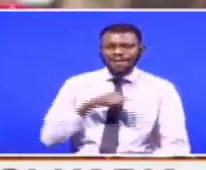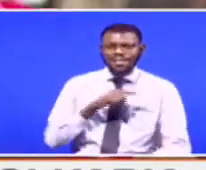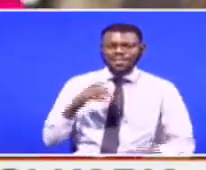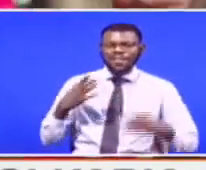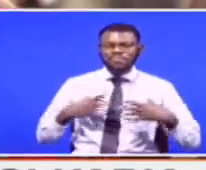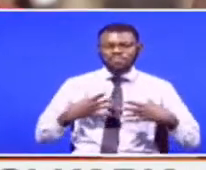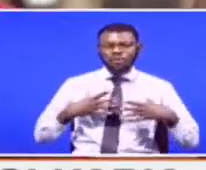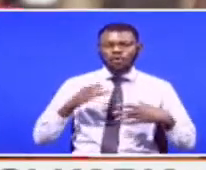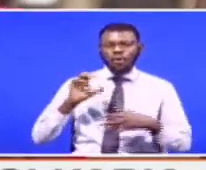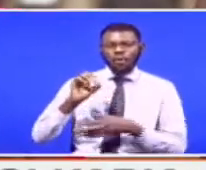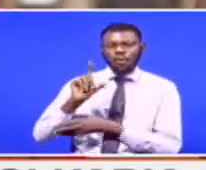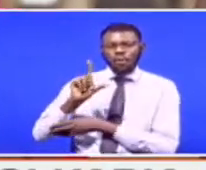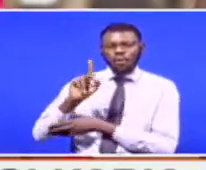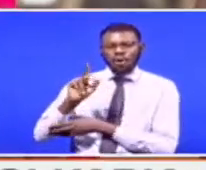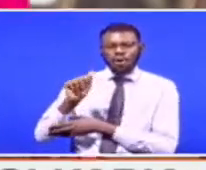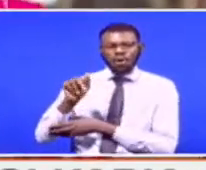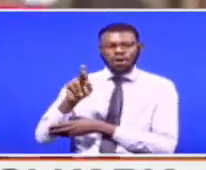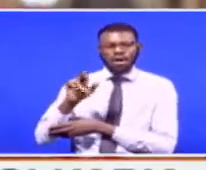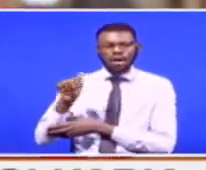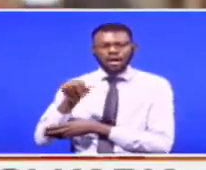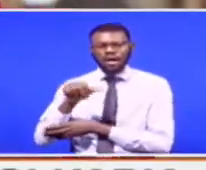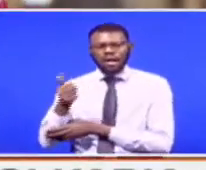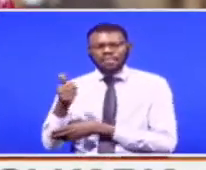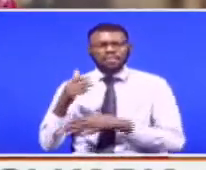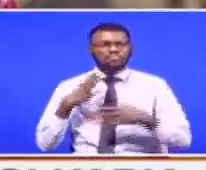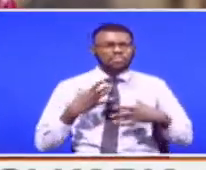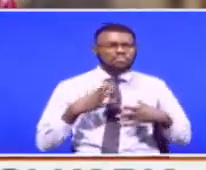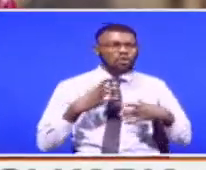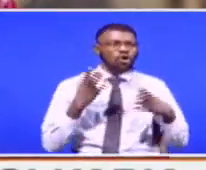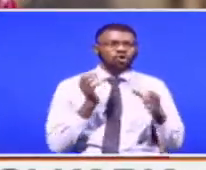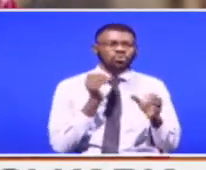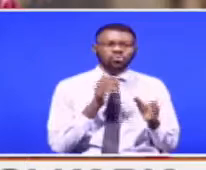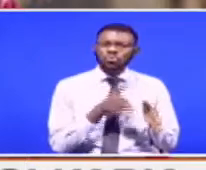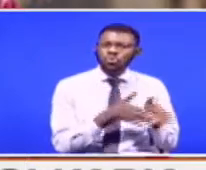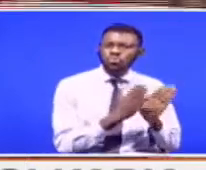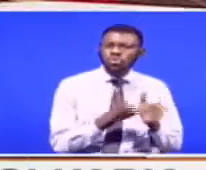Olkaria community. We have people who have been given short contract of...